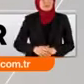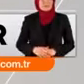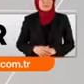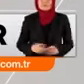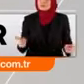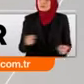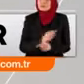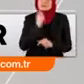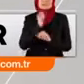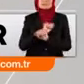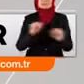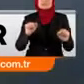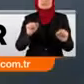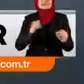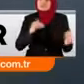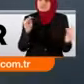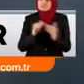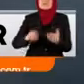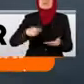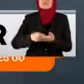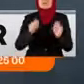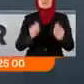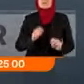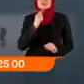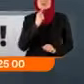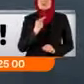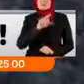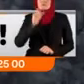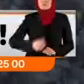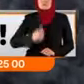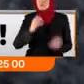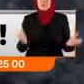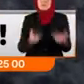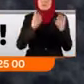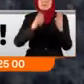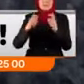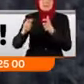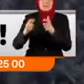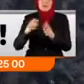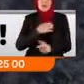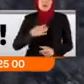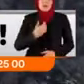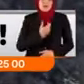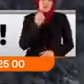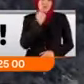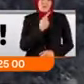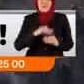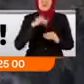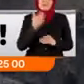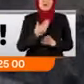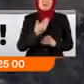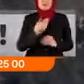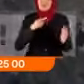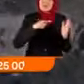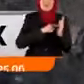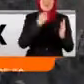her türlü zararlarını karşılayacağız Cumhurbaşkanı yanan alanların anayasaya göre başka bir amaçla kullanılamayacağı nın ve